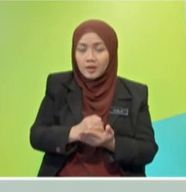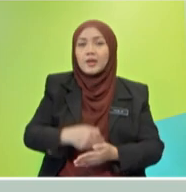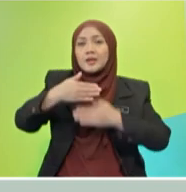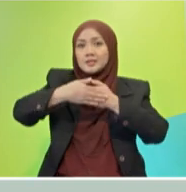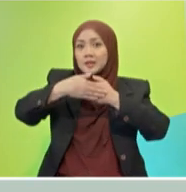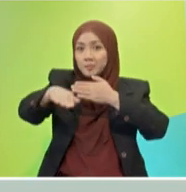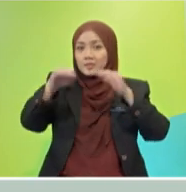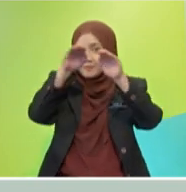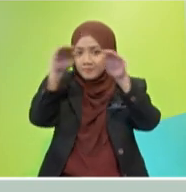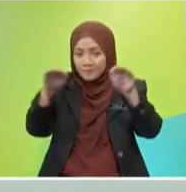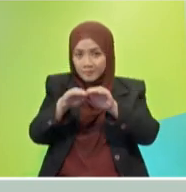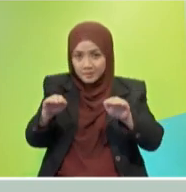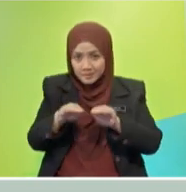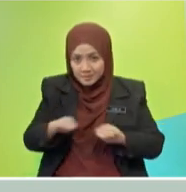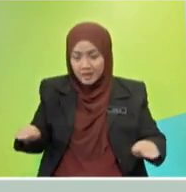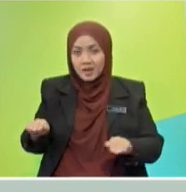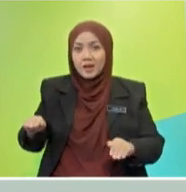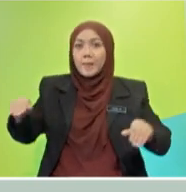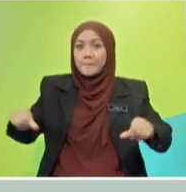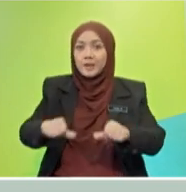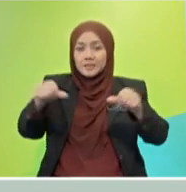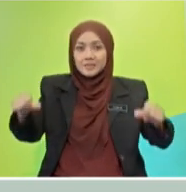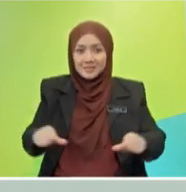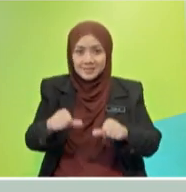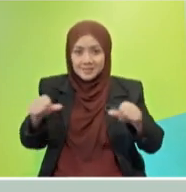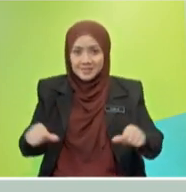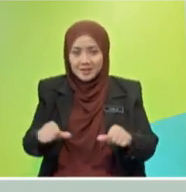ya betul selepas ya selepas ya